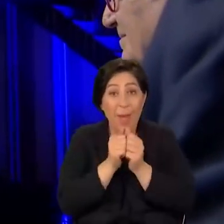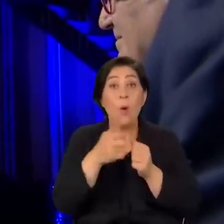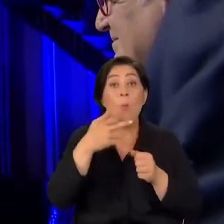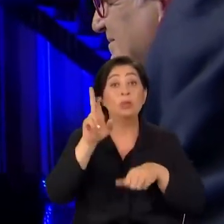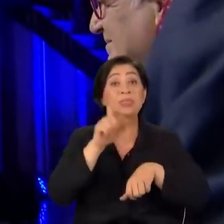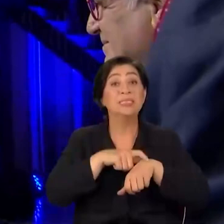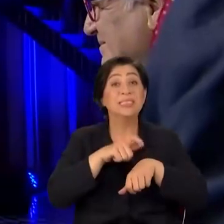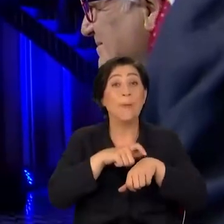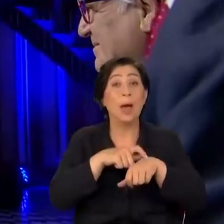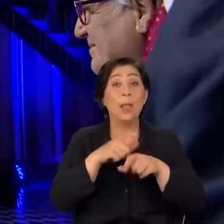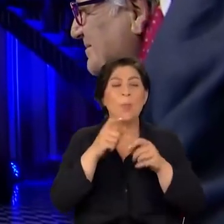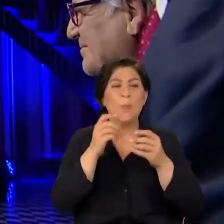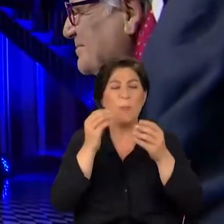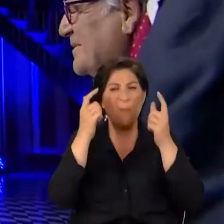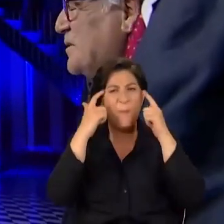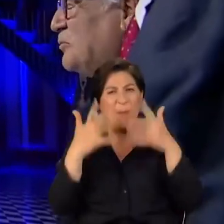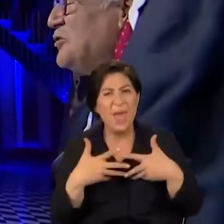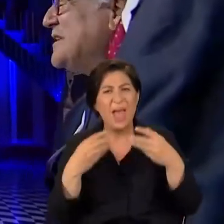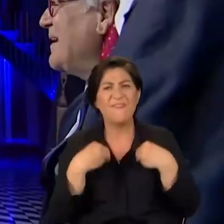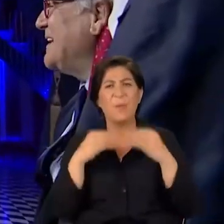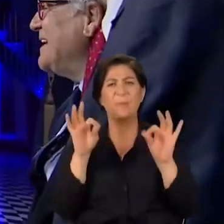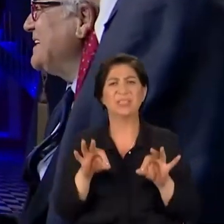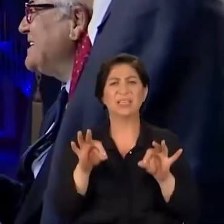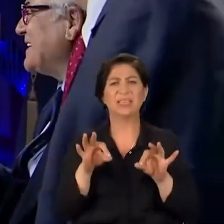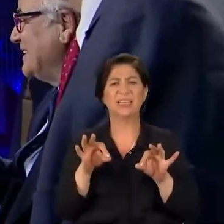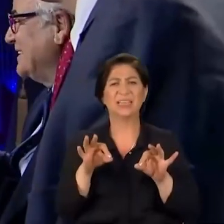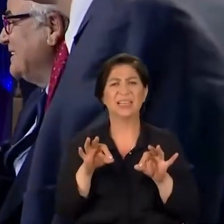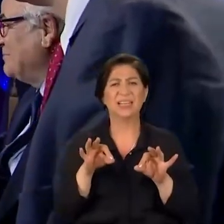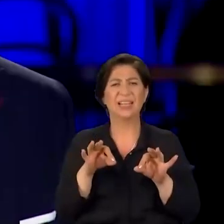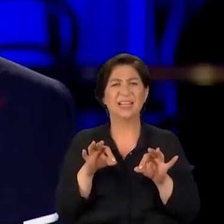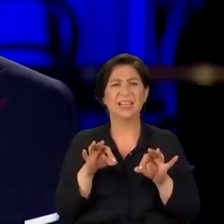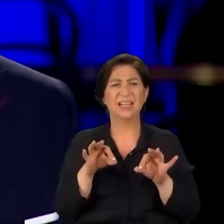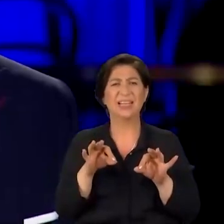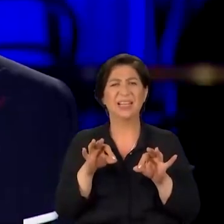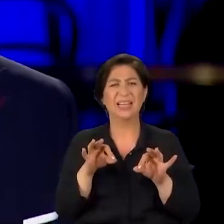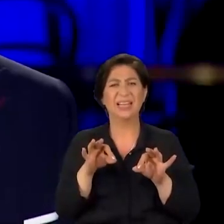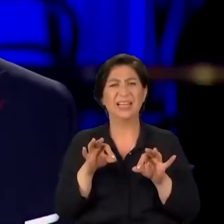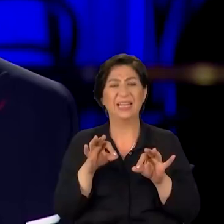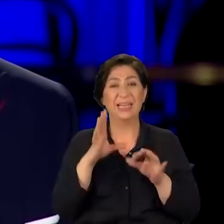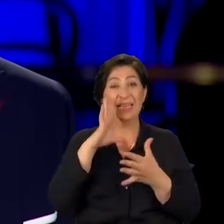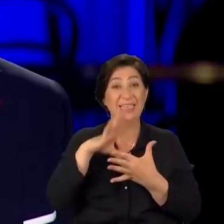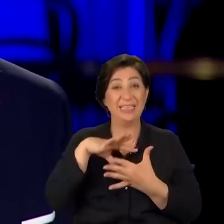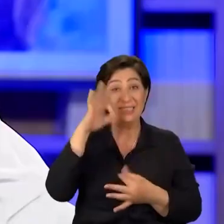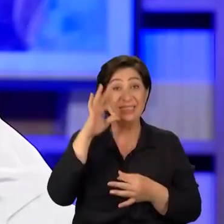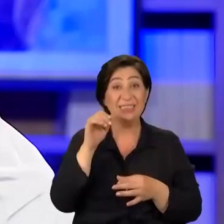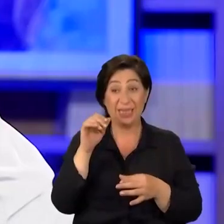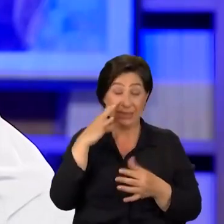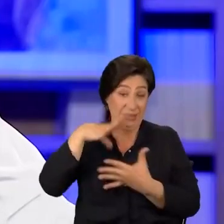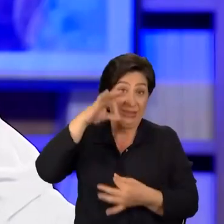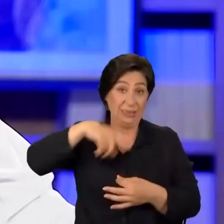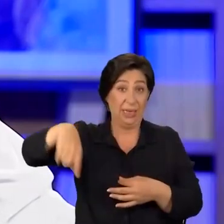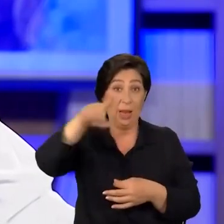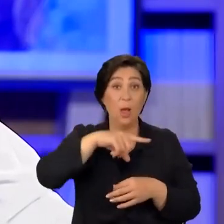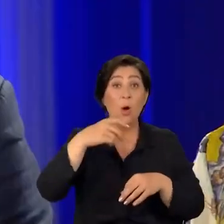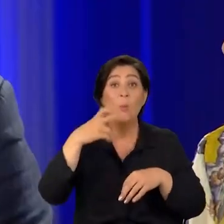zaman başa bela olmaya başladı. Evet. Çünkü boş zaman gelecek insan. Çünkü insanoğlu bitireyim. İnsanoğlu